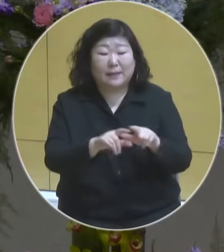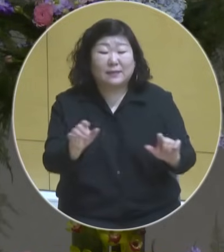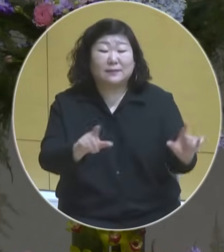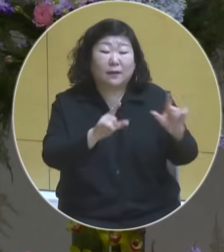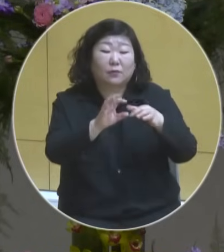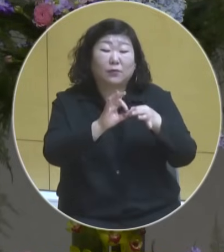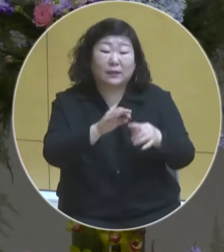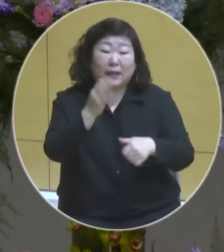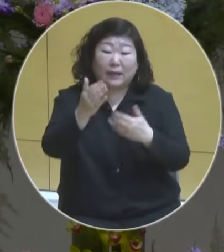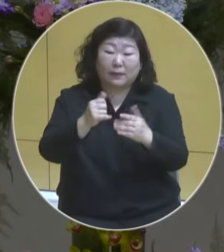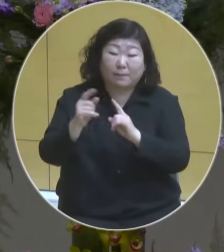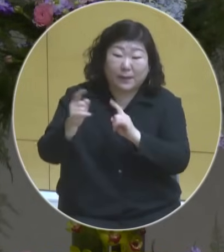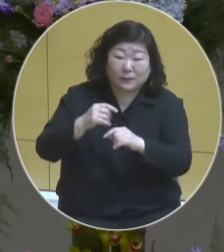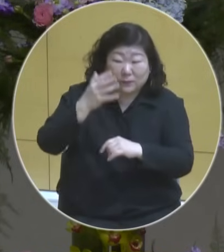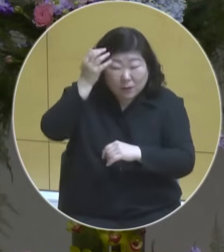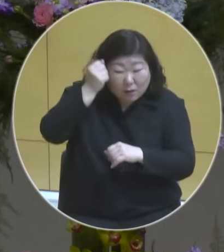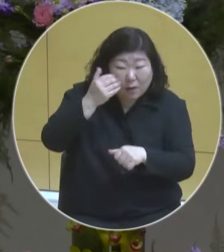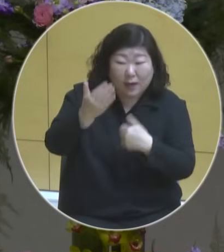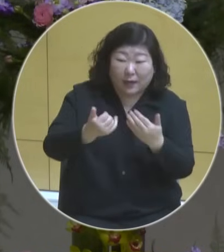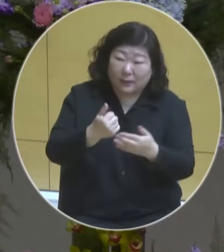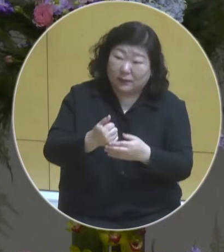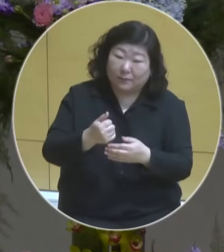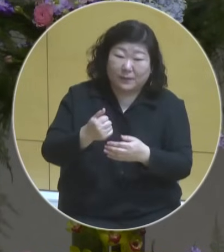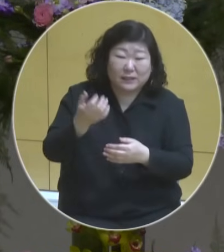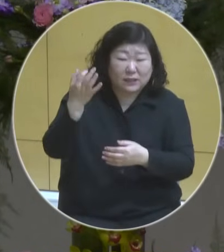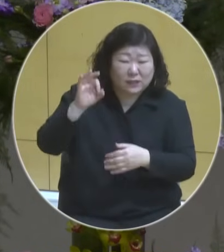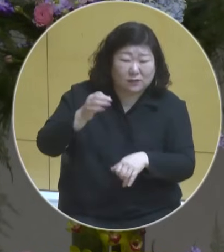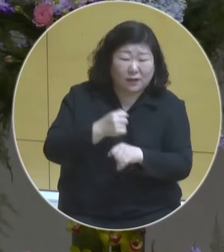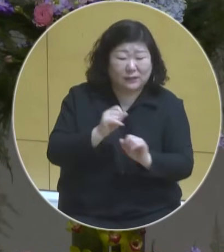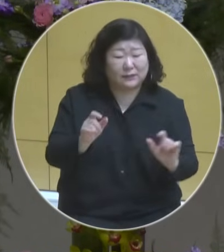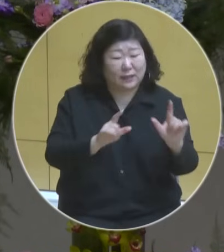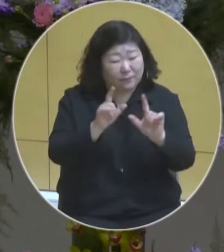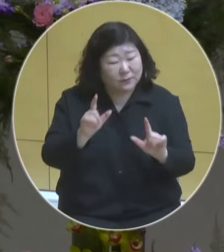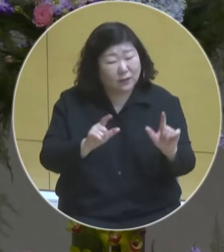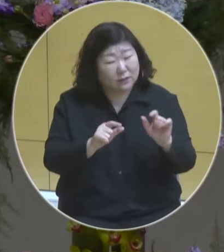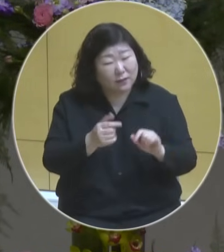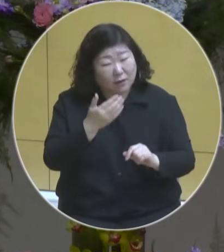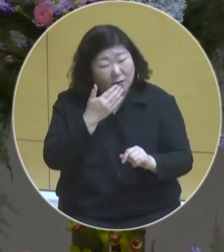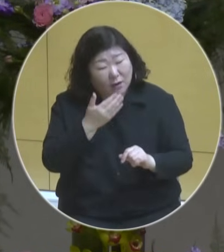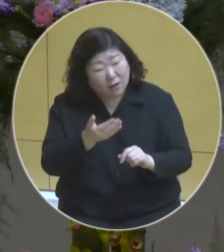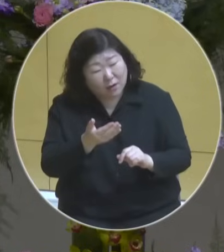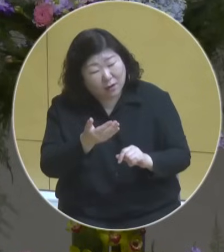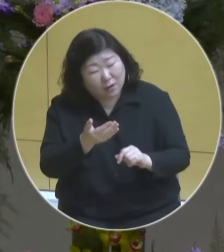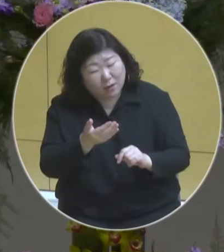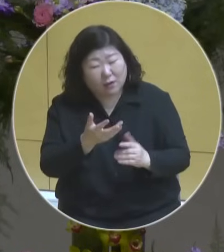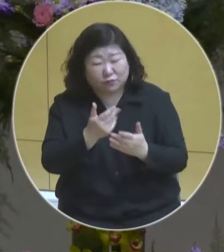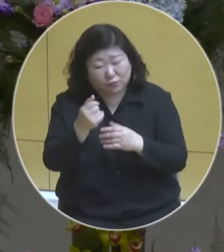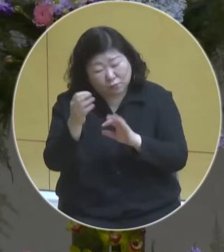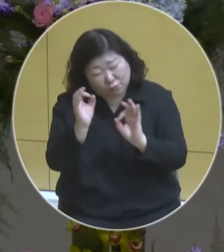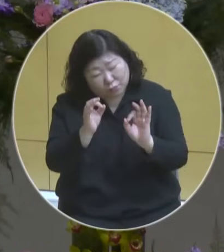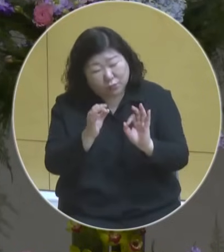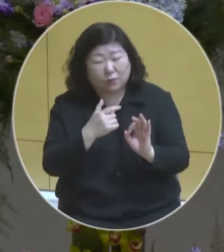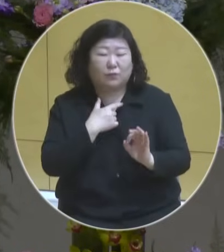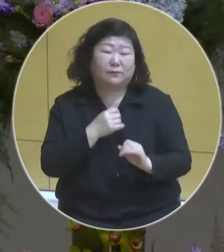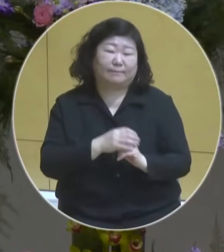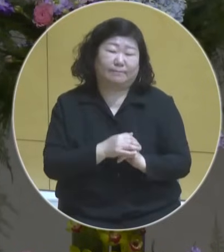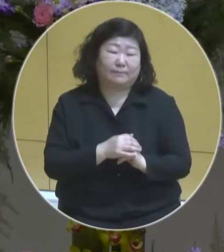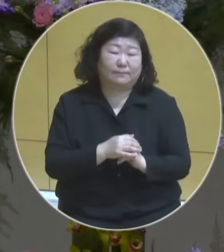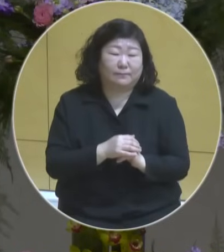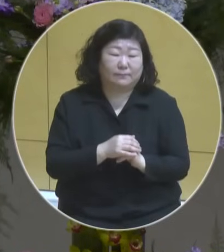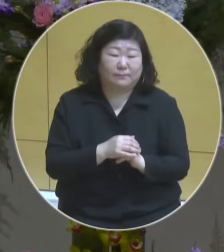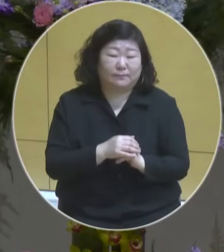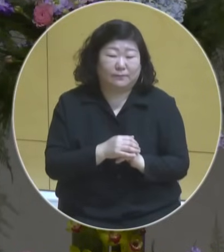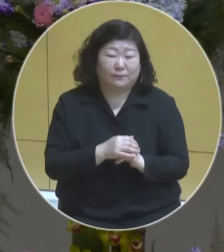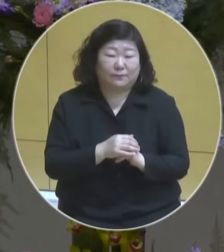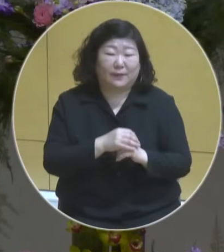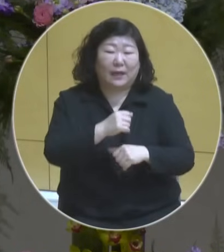하나님을 하나님 됨으로 여기는 그 삶을 살고 있는가는 것을 주님께서는 보기를 우리에게 원하셨습니다